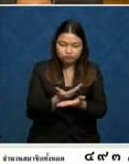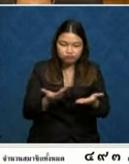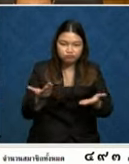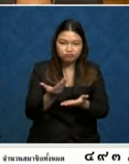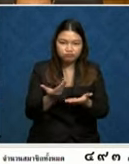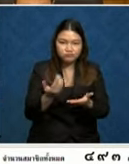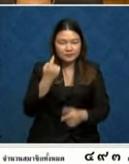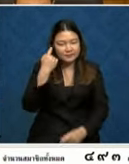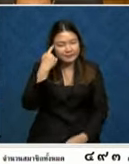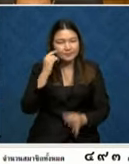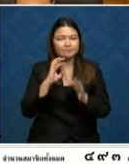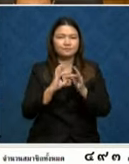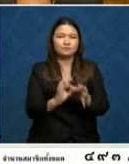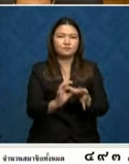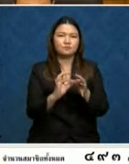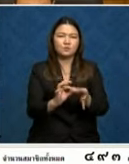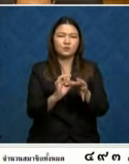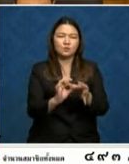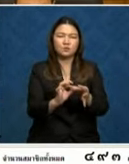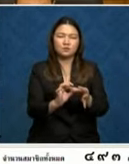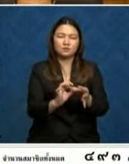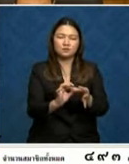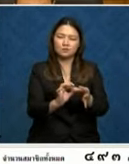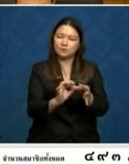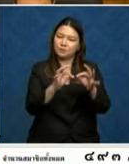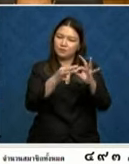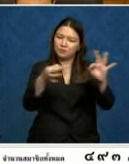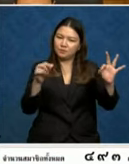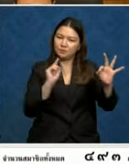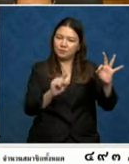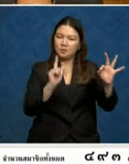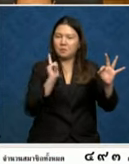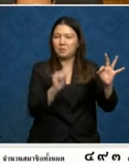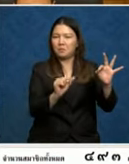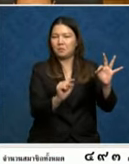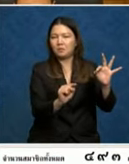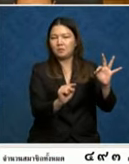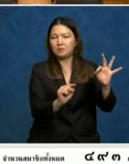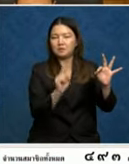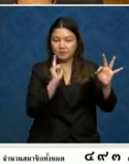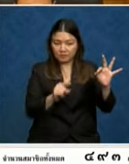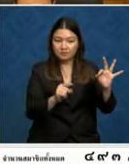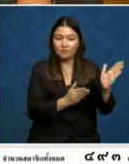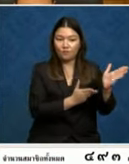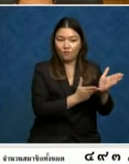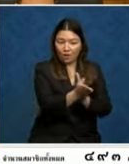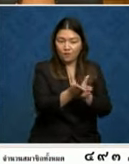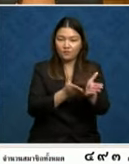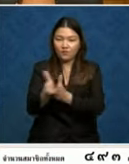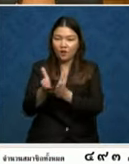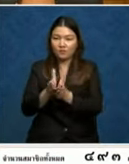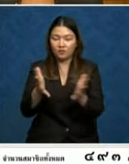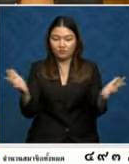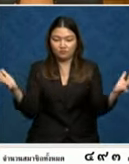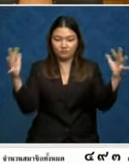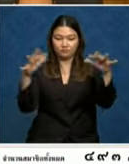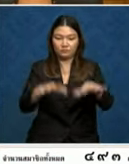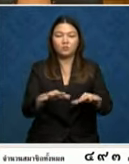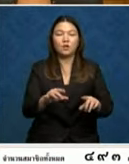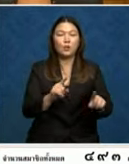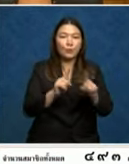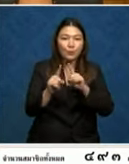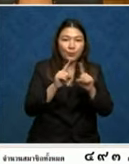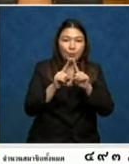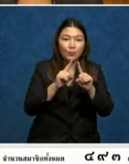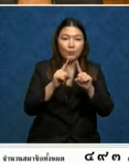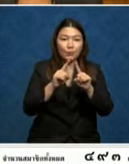ยังมีความเป็ห่วงในเรื่องหลกการเช่นเดิมนะครับ ซึ่จร ๆาก็คุยกนทุกฝ่ายนะครับเราคุยกทุกฝ่าย